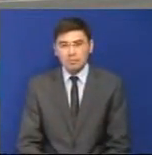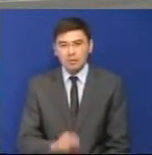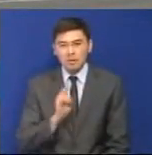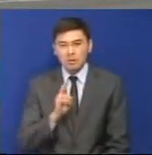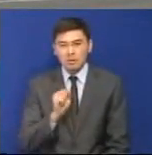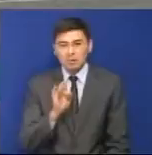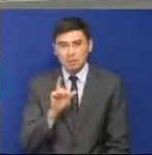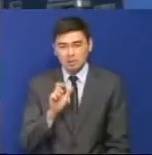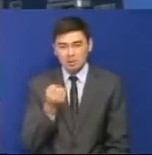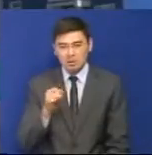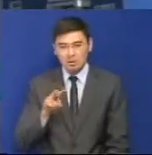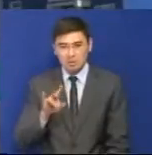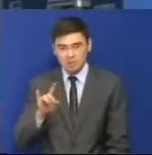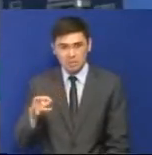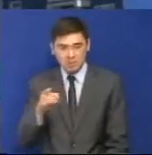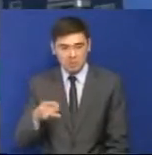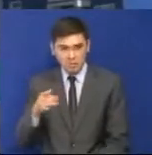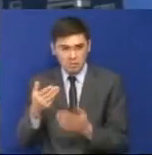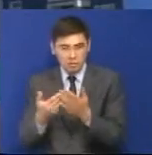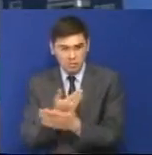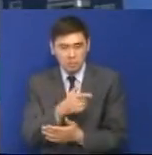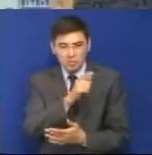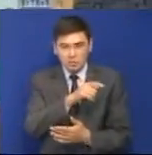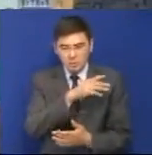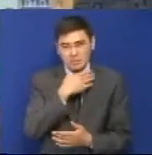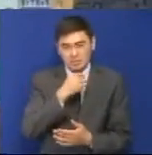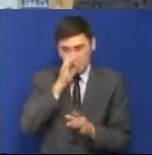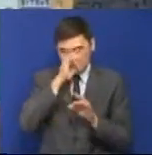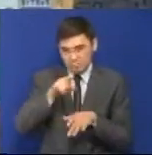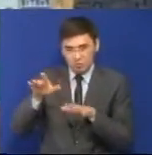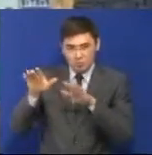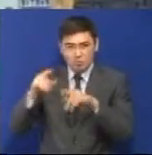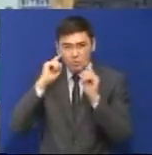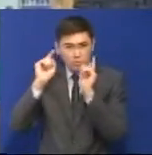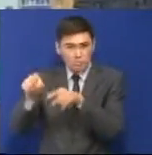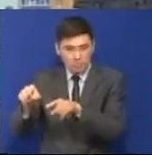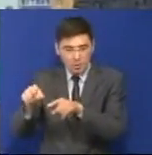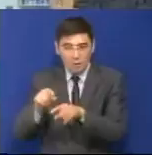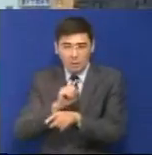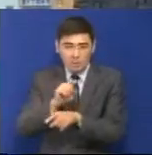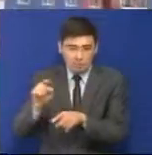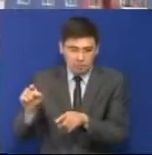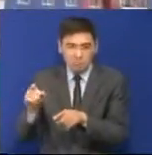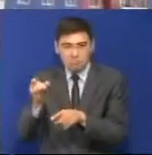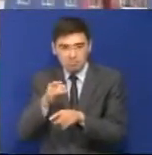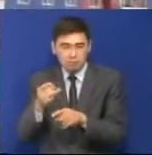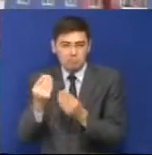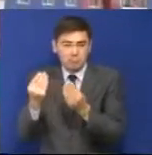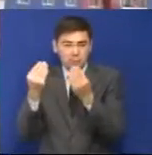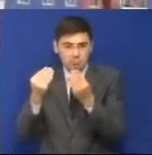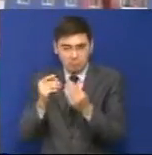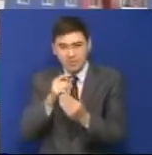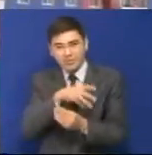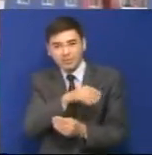Қарағайлы шағын ауданы семейліктер арасында кеңінен танымал. Сондықтан болар, тұрғындардың басым көпшілігі аталмыш ауданнан пәтерлі